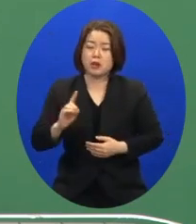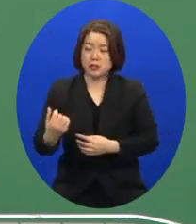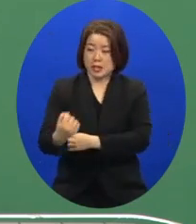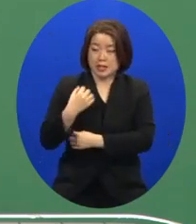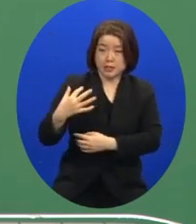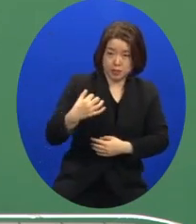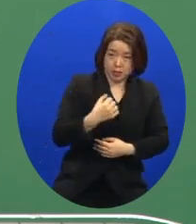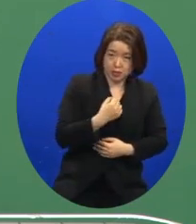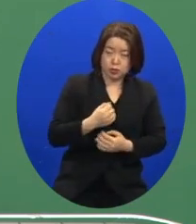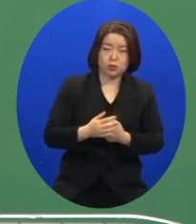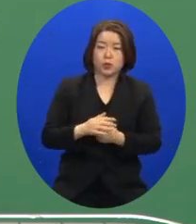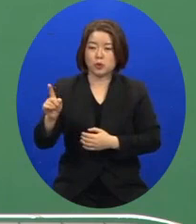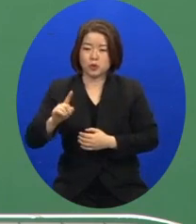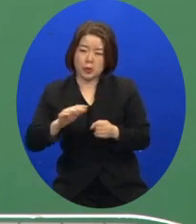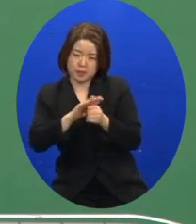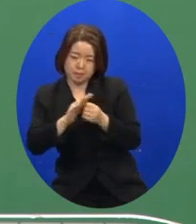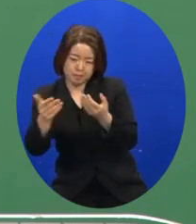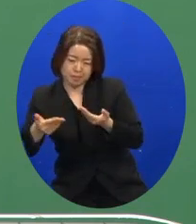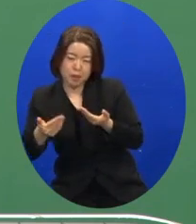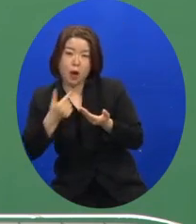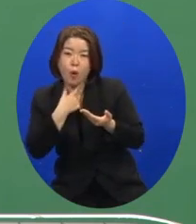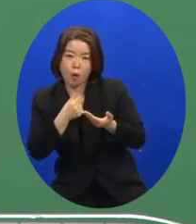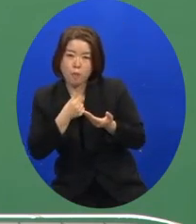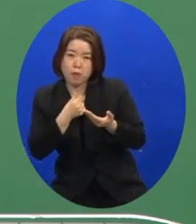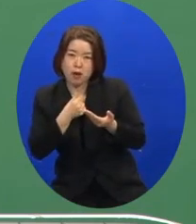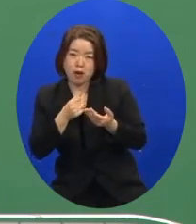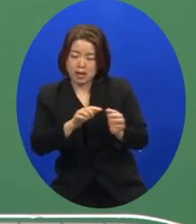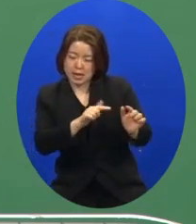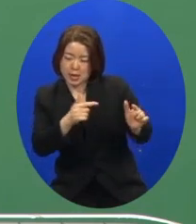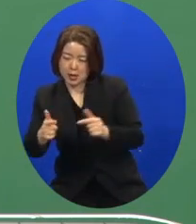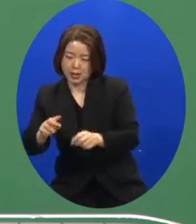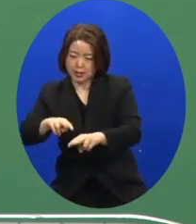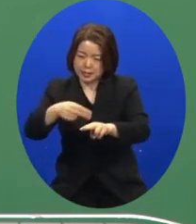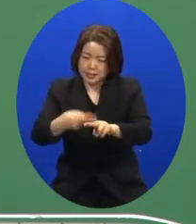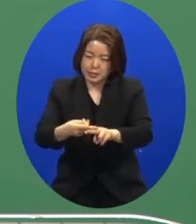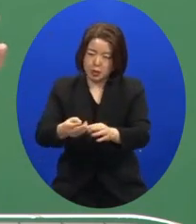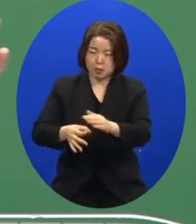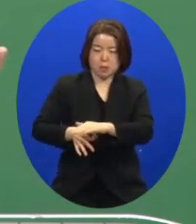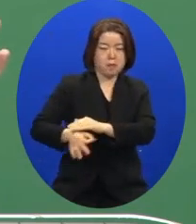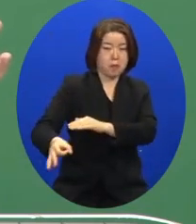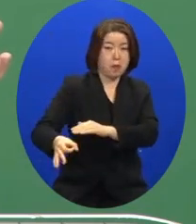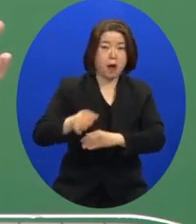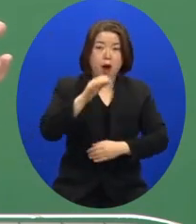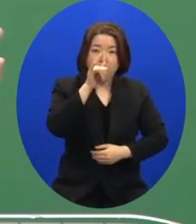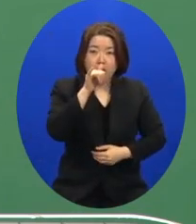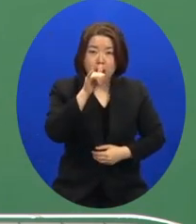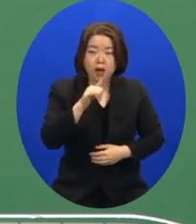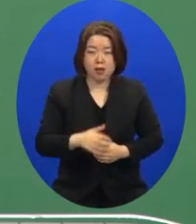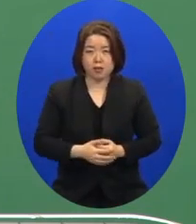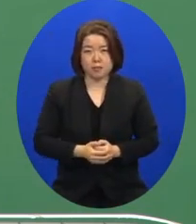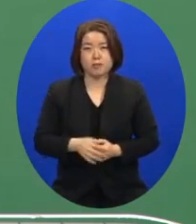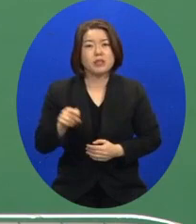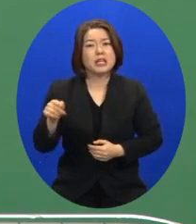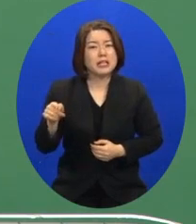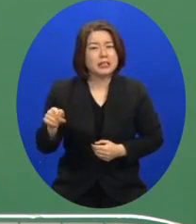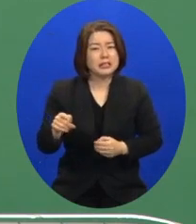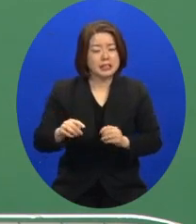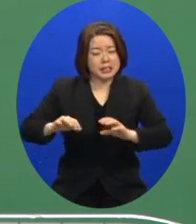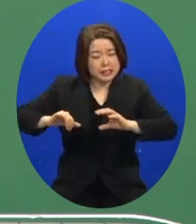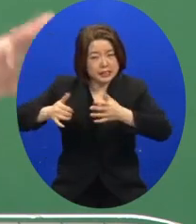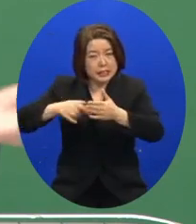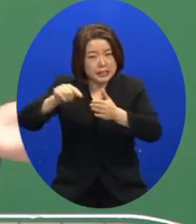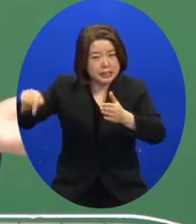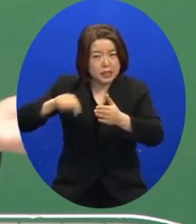힘을 얻고 또 총애를 받으려고 온갖 선물과 뇌물을 주는 거죠. 그게 이